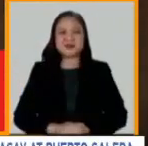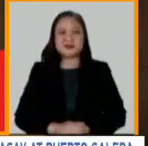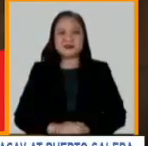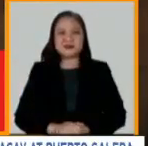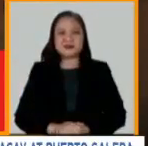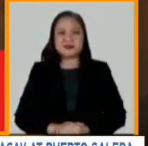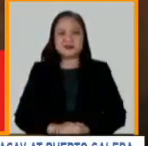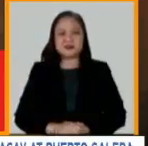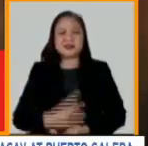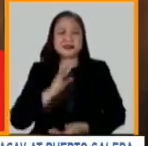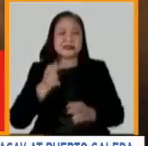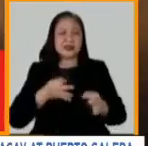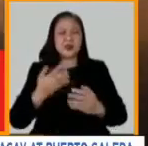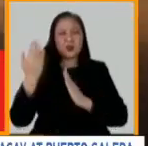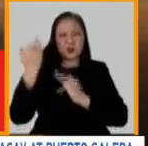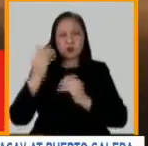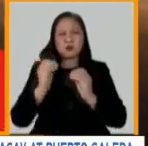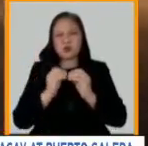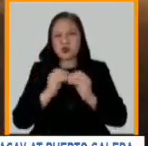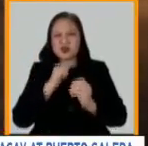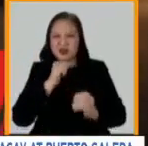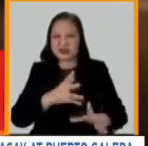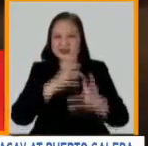sana tayo at mawala na yung